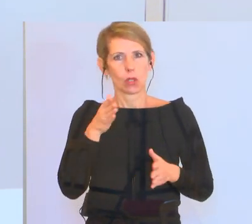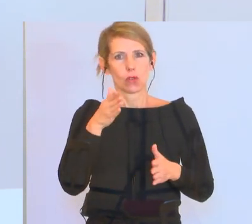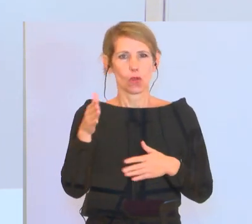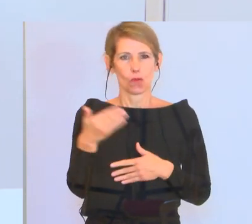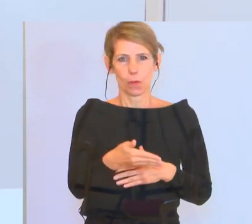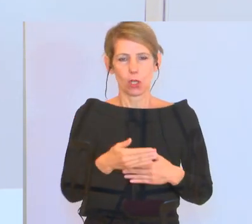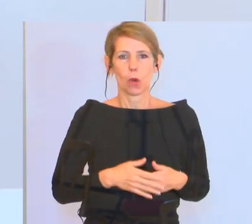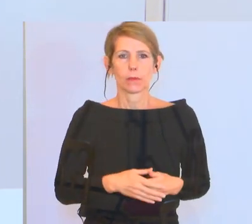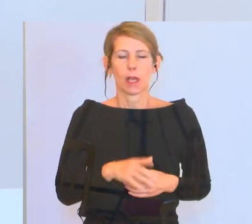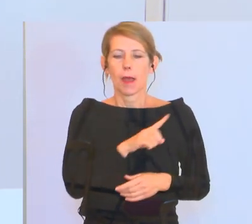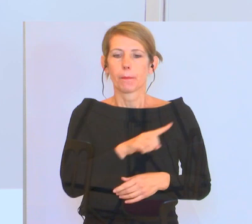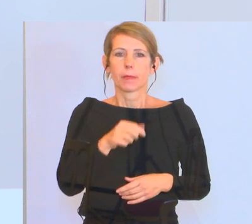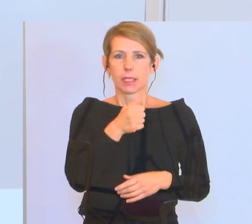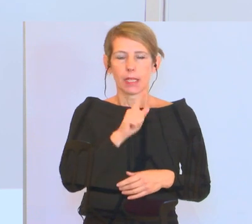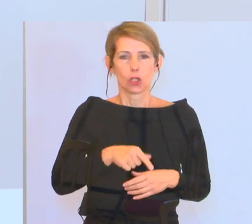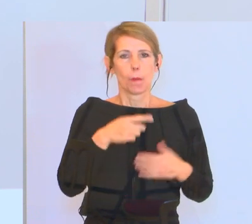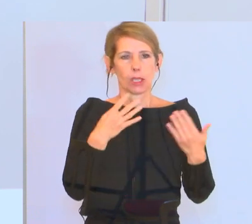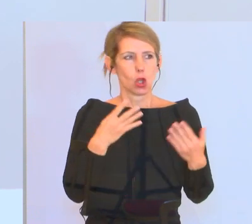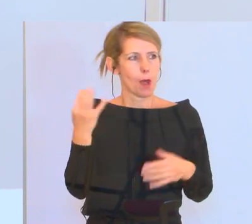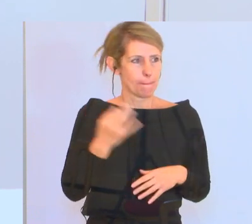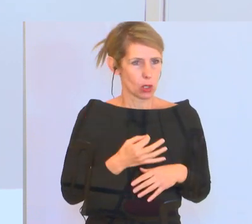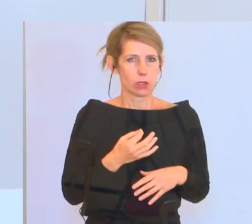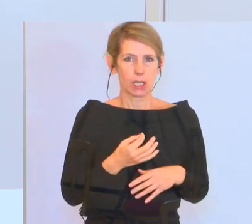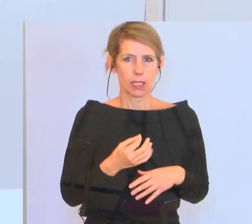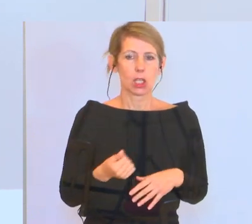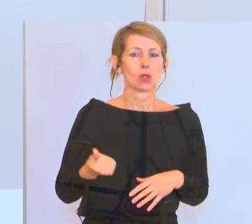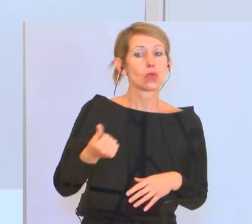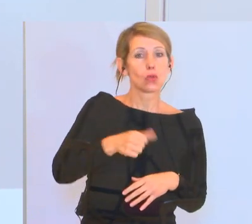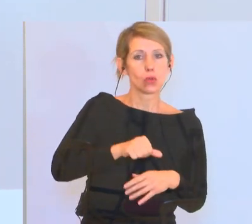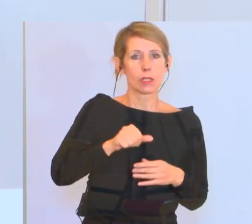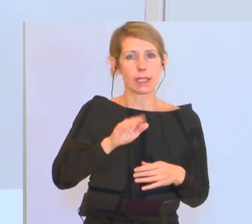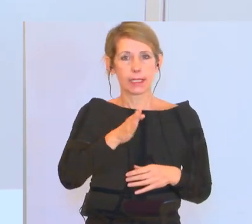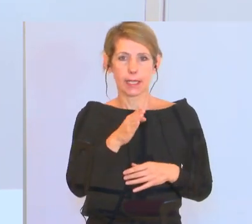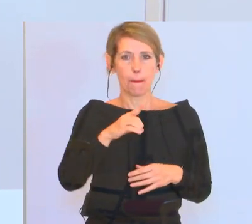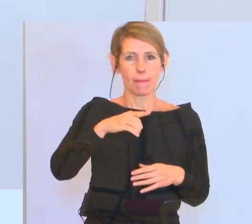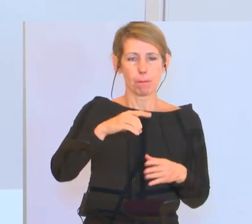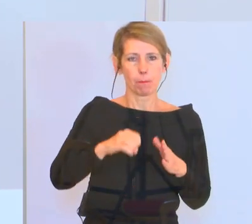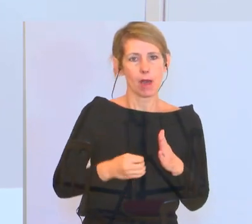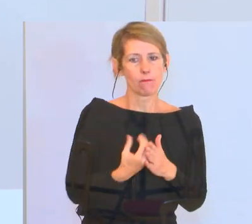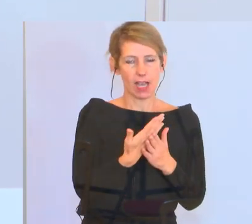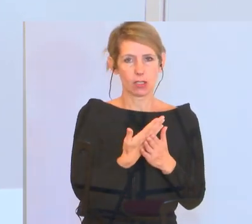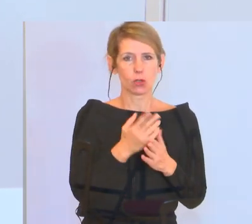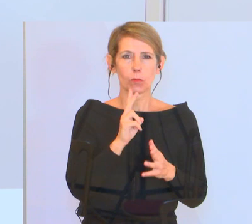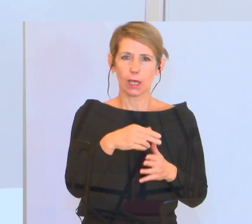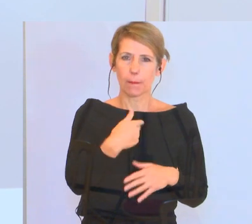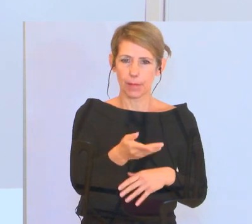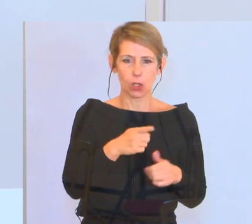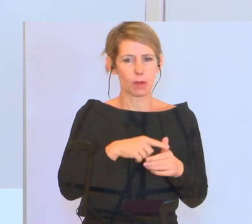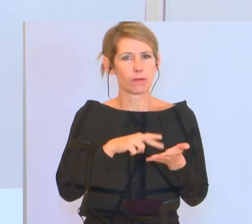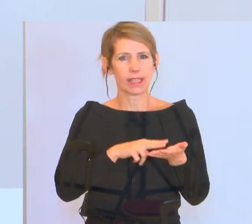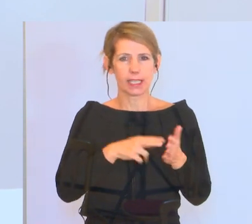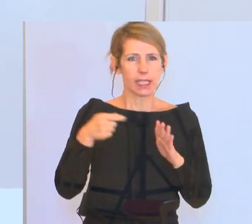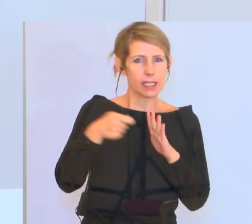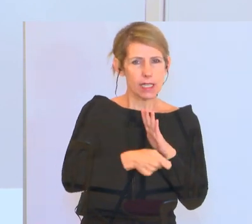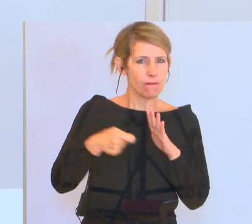zu 1,9% zusätzliches BIP-Wachstum können wir erreichen, wenn wir in die Digitalisierung investieren.